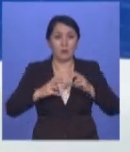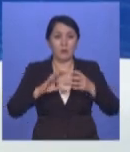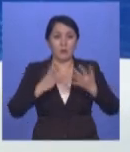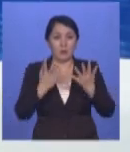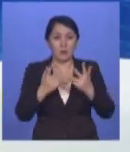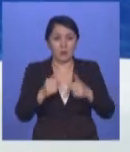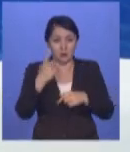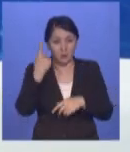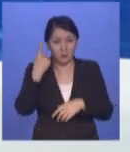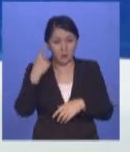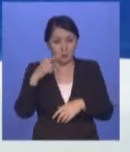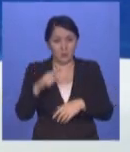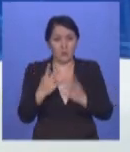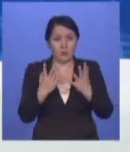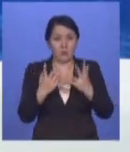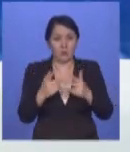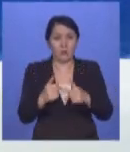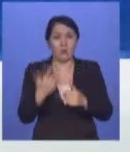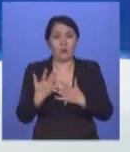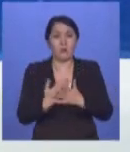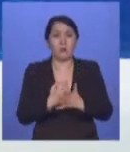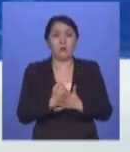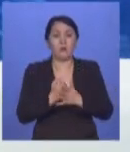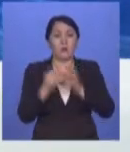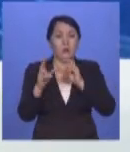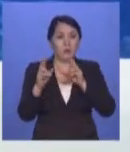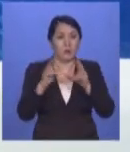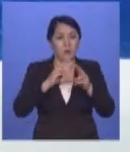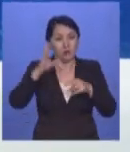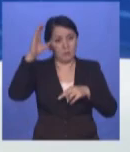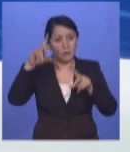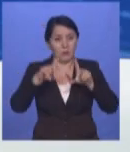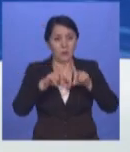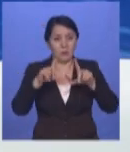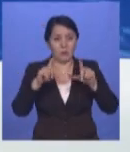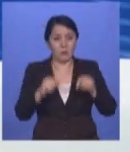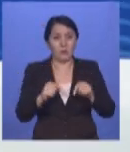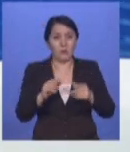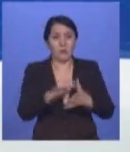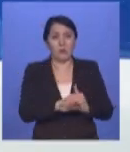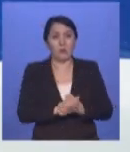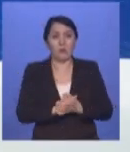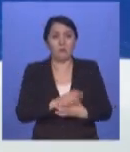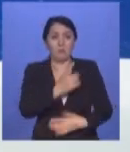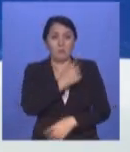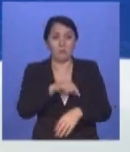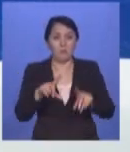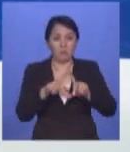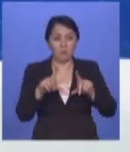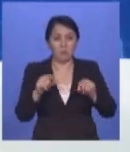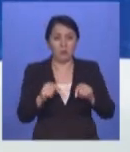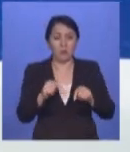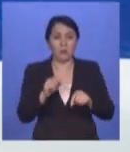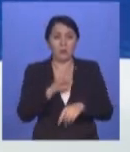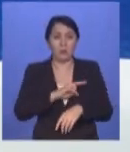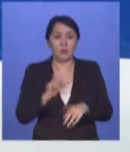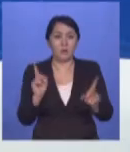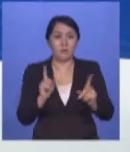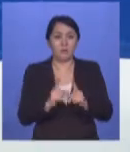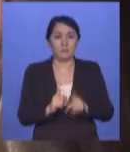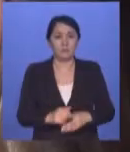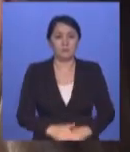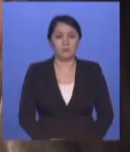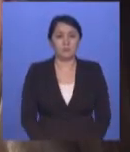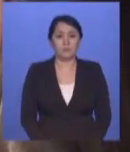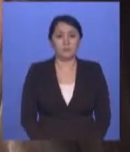проблемалық мәселелерді анықтау және олардың шешу жолдарын табу. Жиынға білім беру және медицина саласының 30-ға жуық қызметкері қатысты.